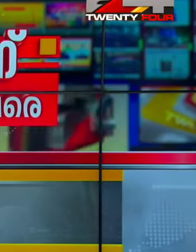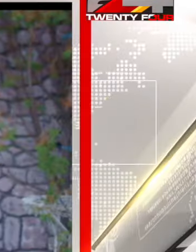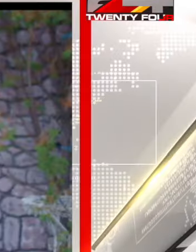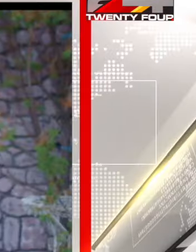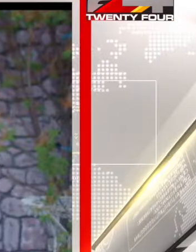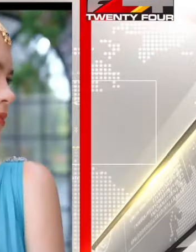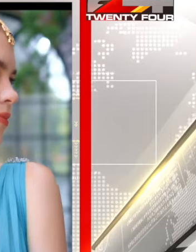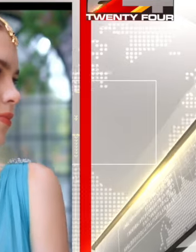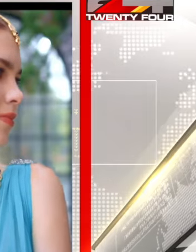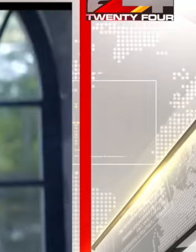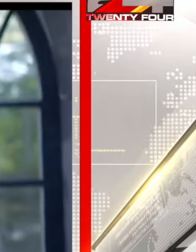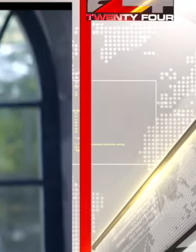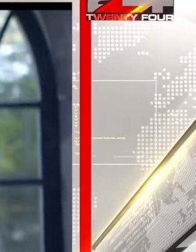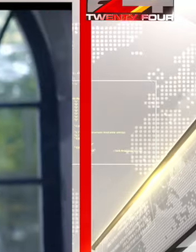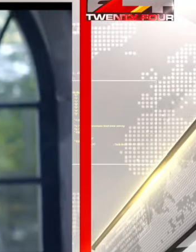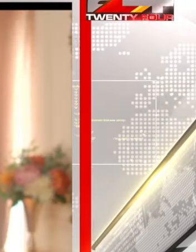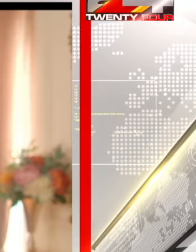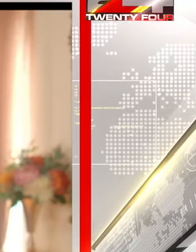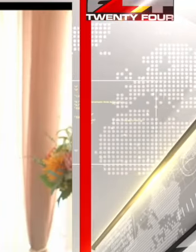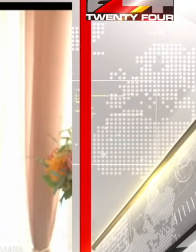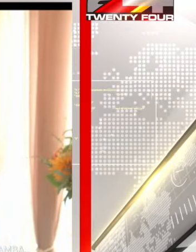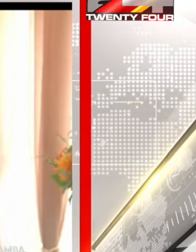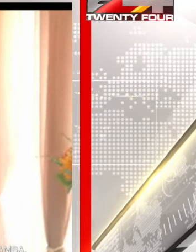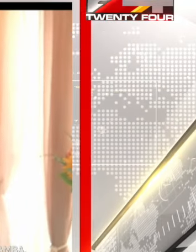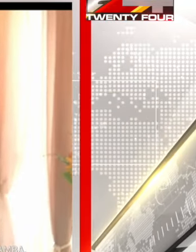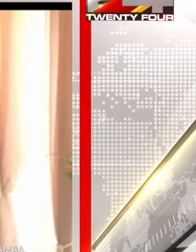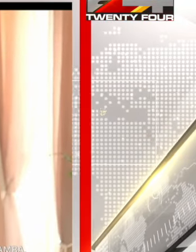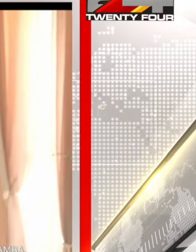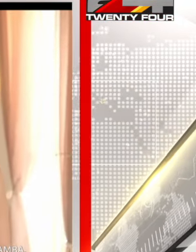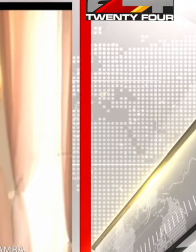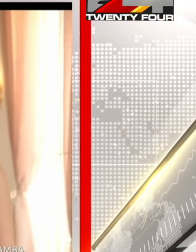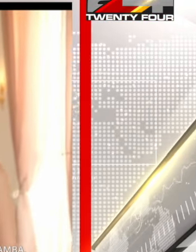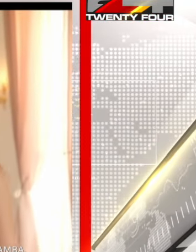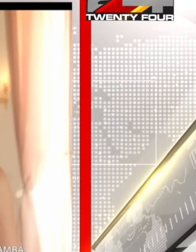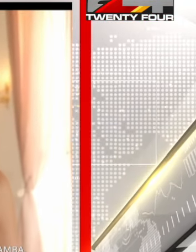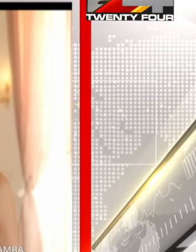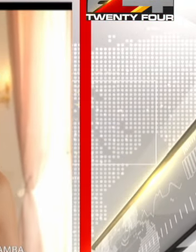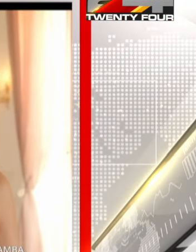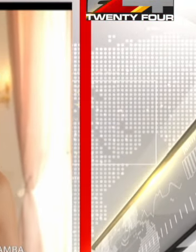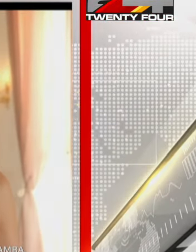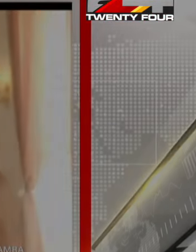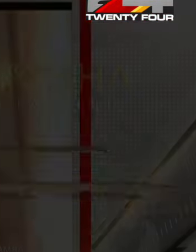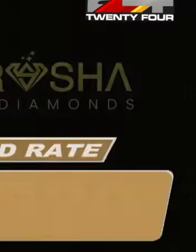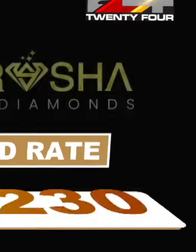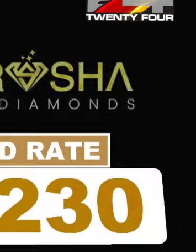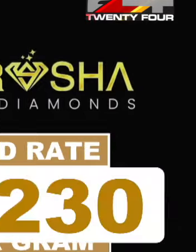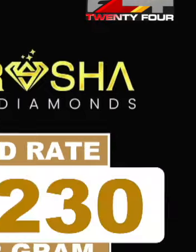ഇന്നത്തെ സ്വർണ്ണനിരക്ക് സമർപ്പിക്കുന്നത് സ്പർശ ഗോൾഡ് ആൻഡ് ഡയമണ്ട്സ്. ഫിജിറ്റലാകൂ, ഇനി സ്പർശയോടൊപ്പം.